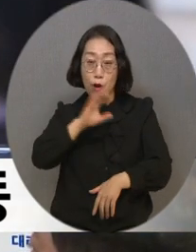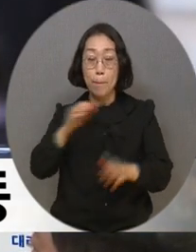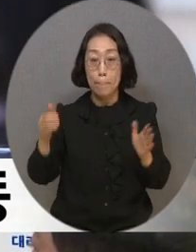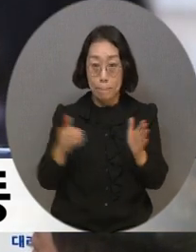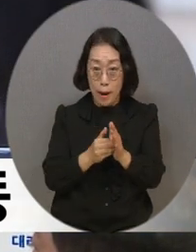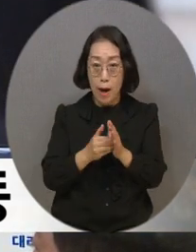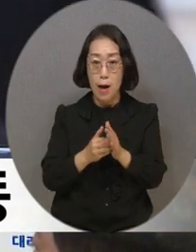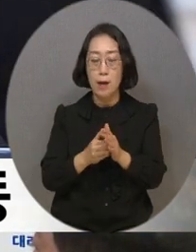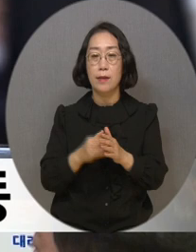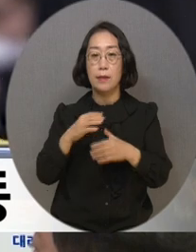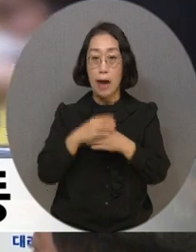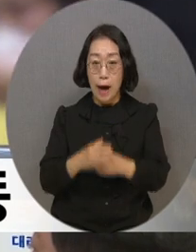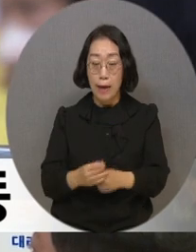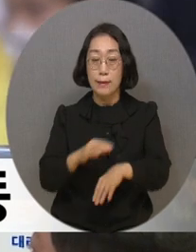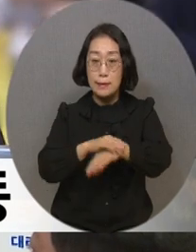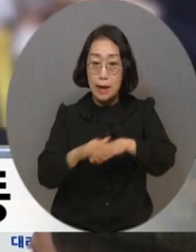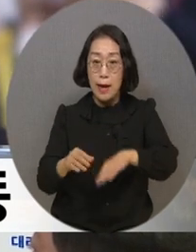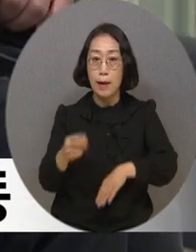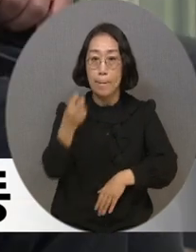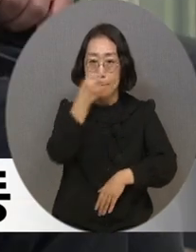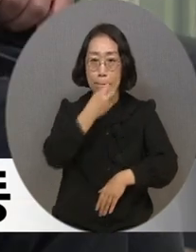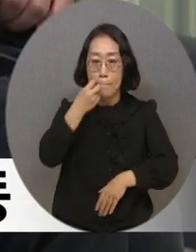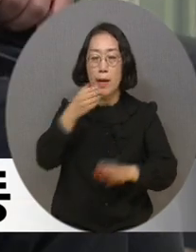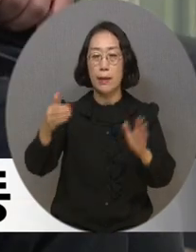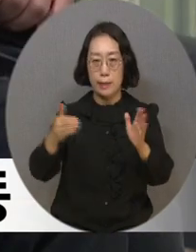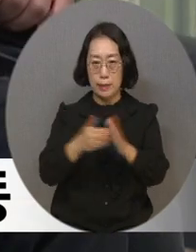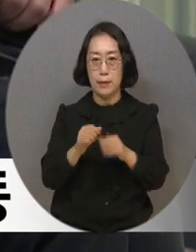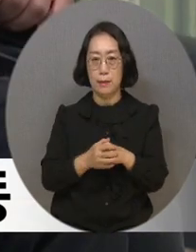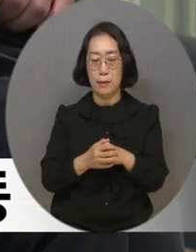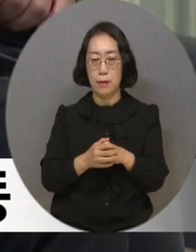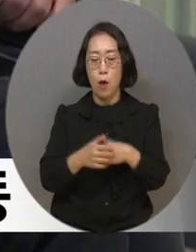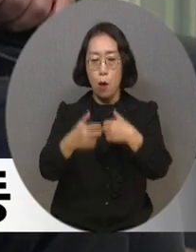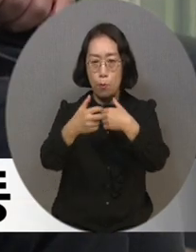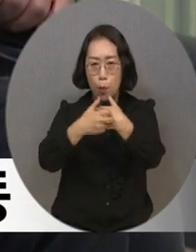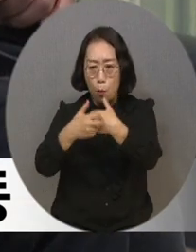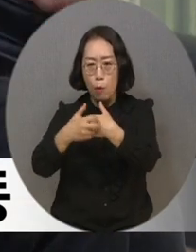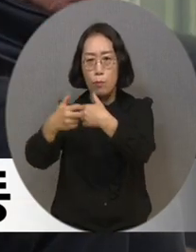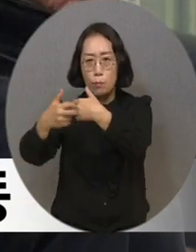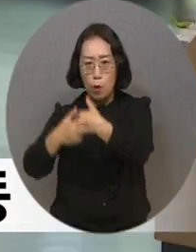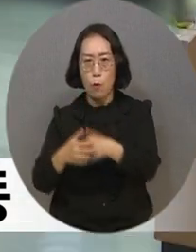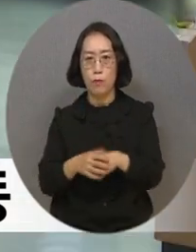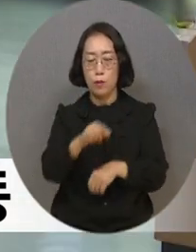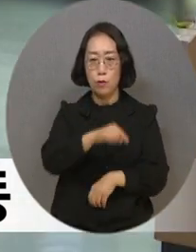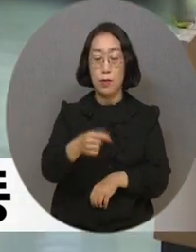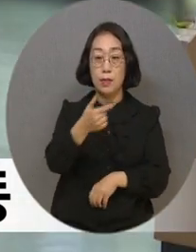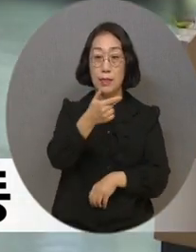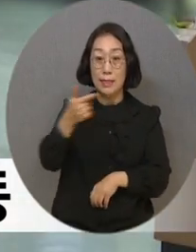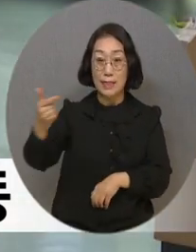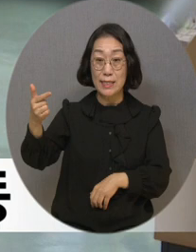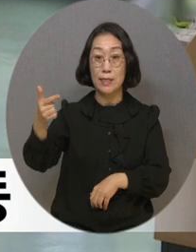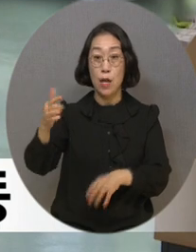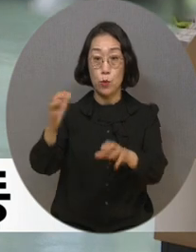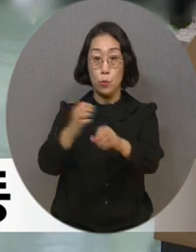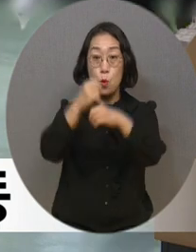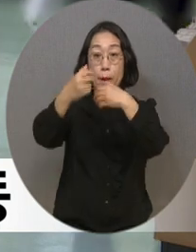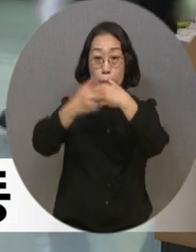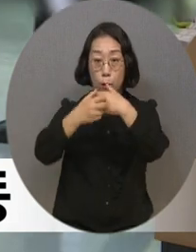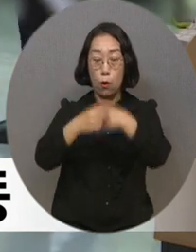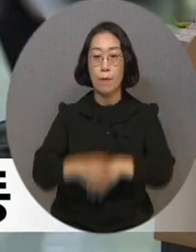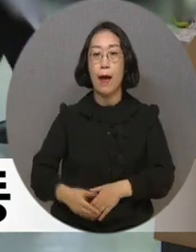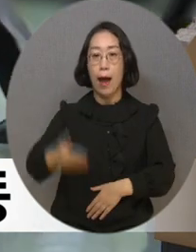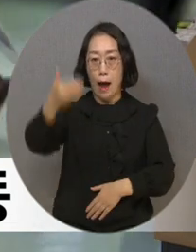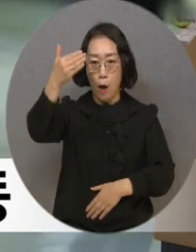거쳤습니다. 이번 본격 가동으로 의료 데이터 제공기관을 상급 종합병원 9곳, 종합병원